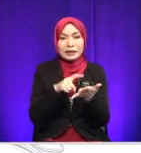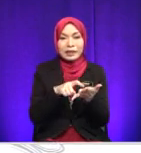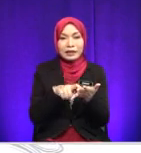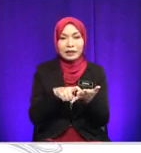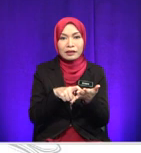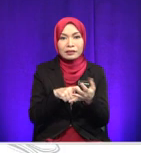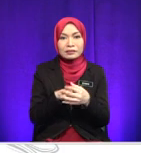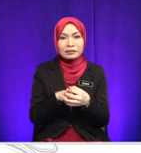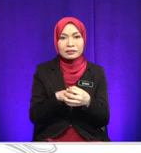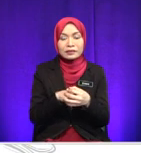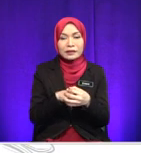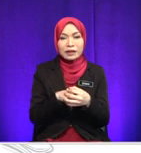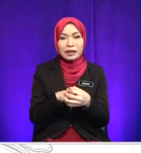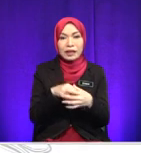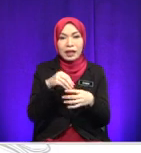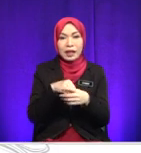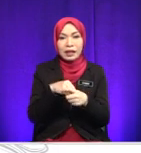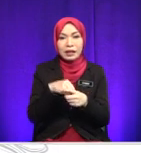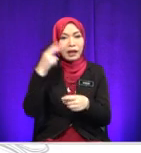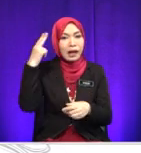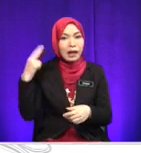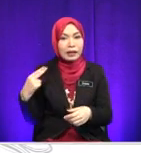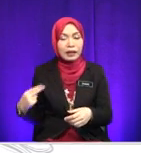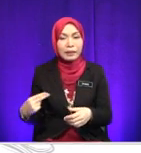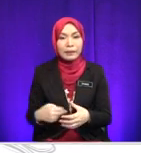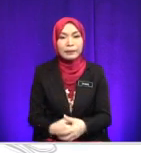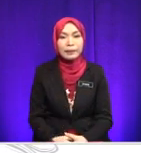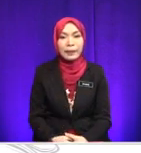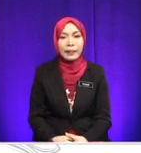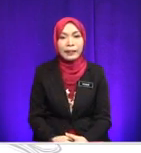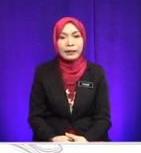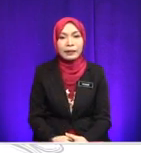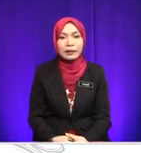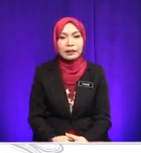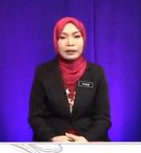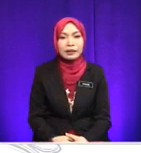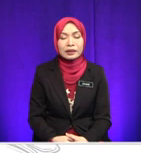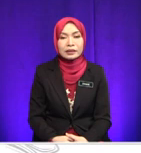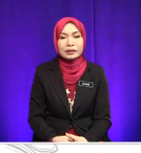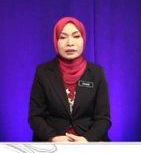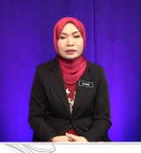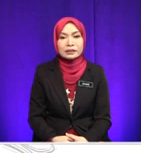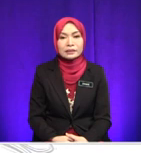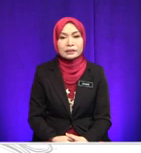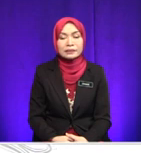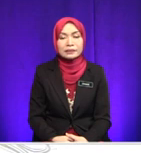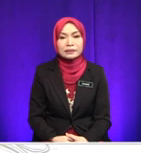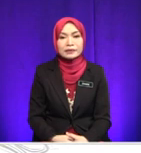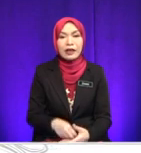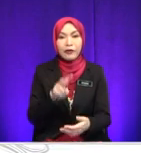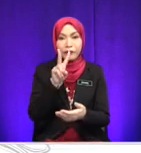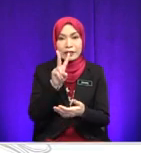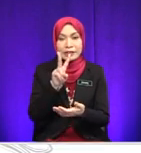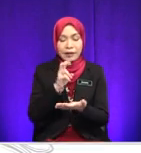Manakala maksud visa pula kebenaran untuk keluar dari atau masuk ke sesebuah negara. Itu